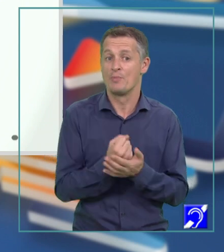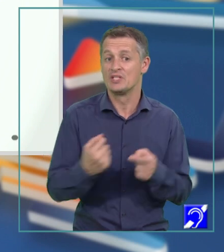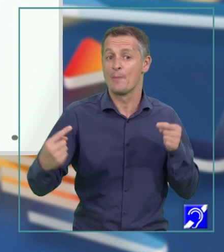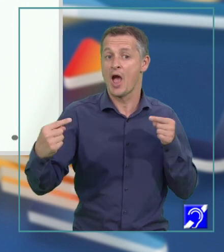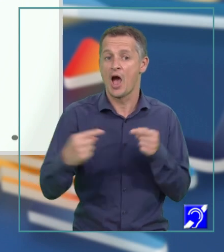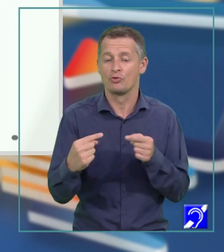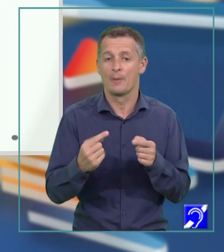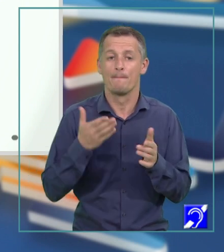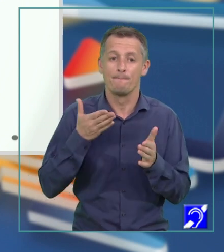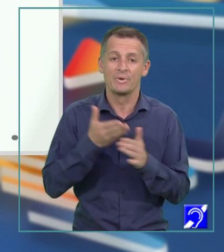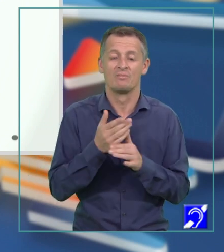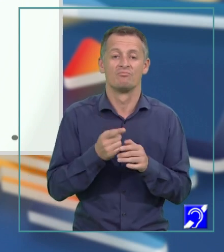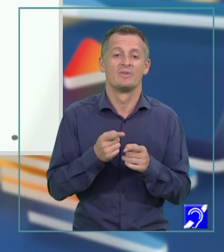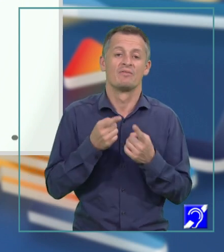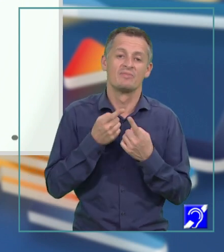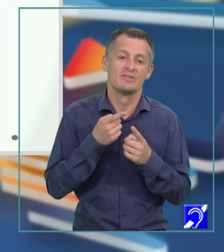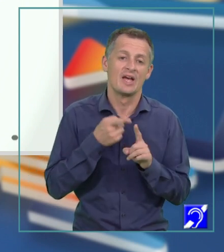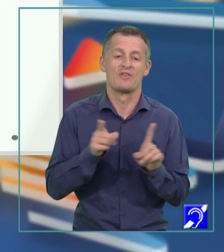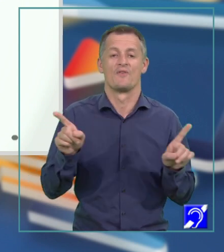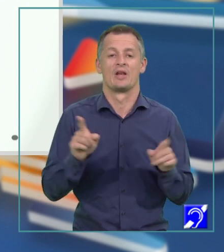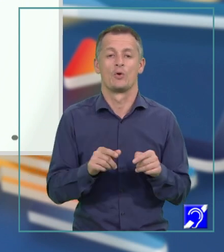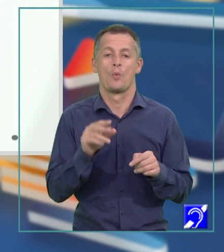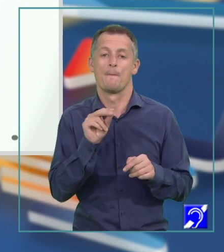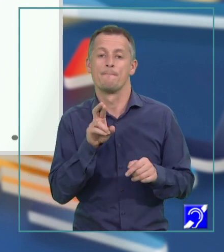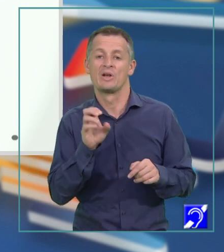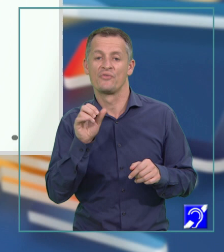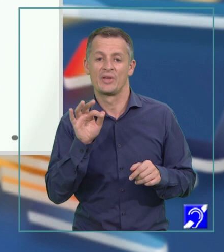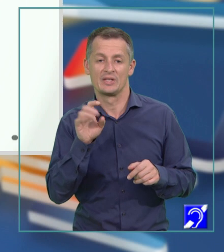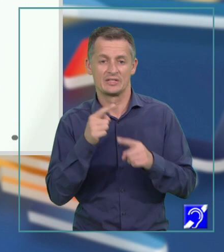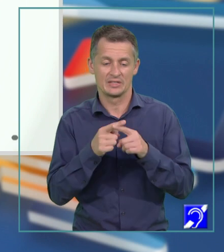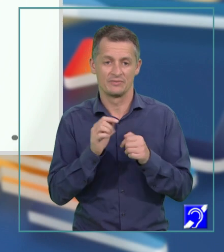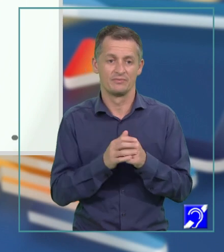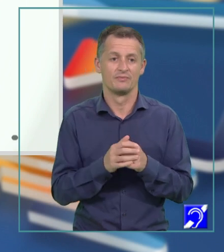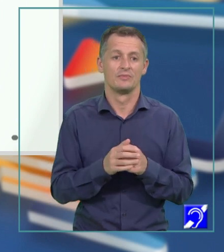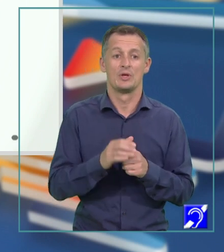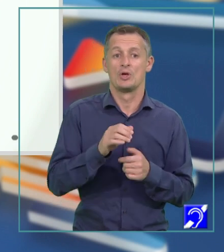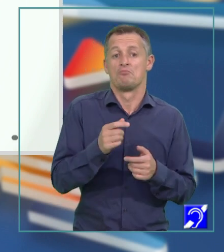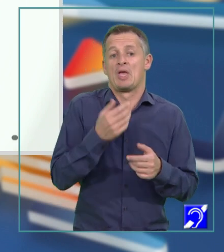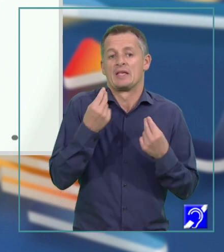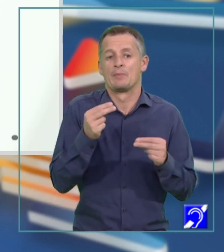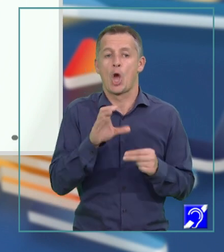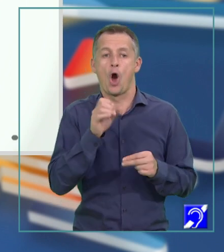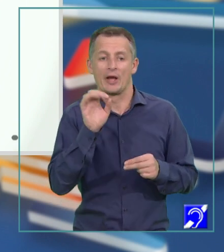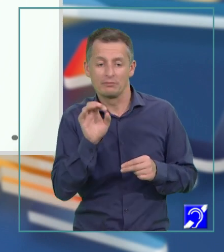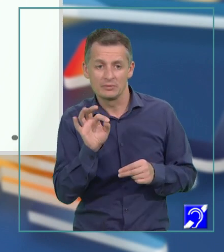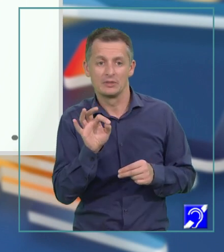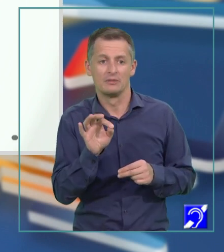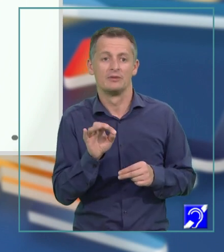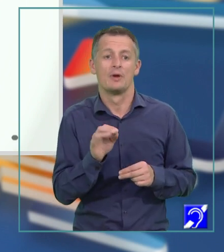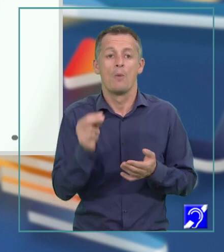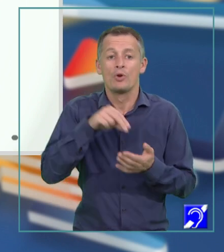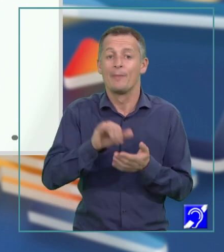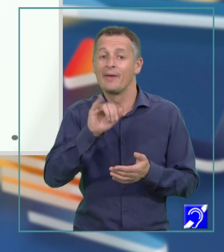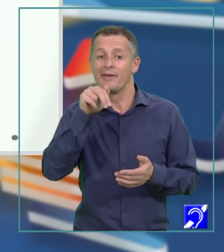derivare cu prefix. De exemplu, pentru corect avem antonimul incorrect, iată, cu ajutorul